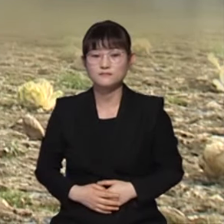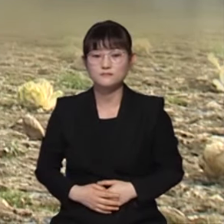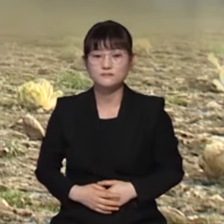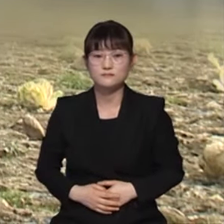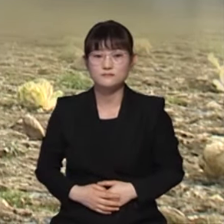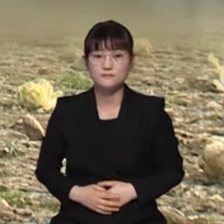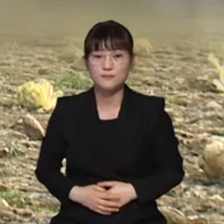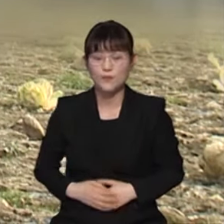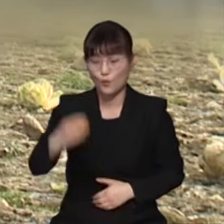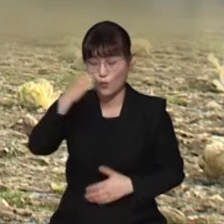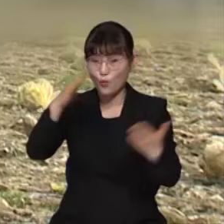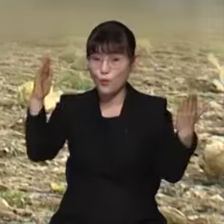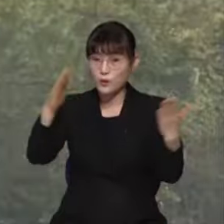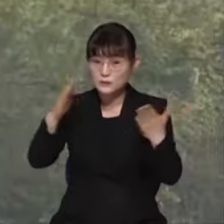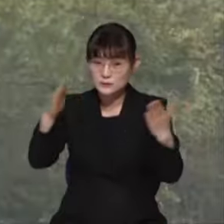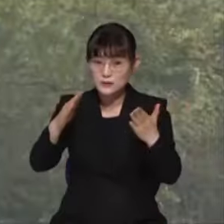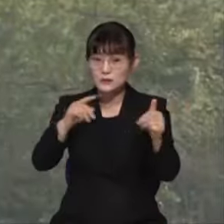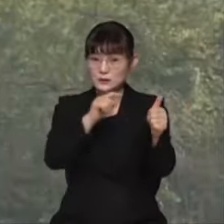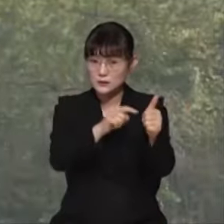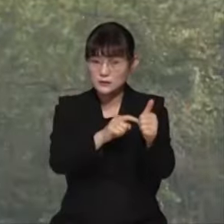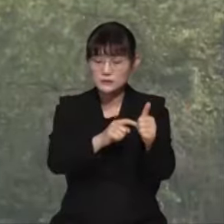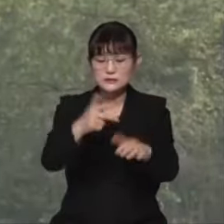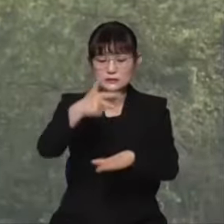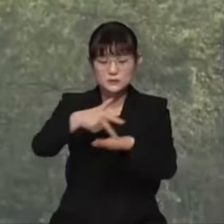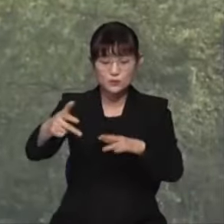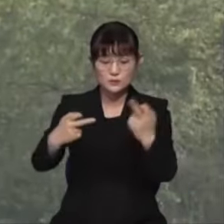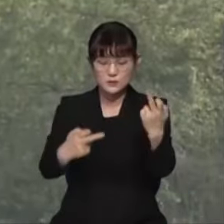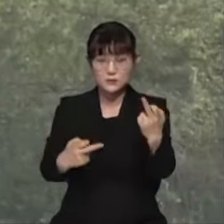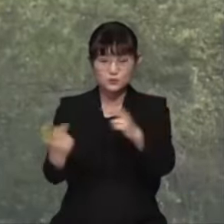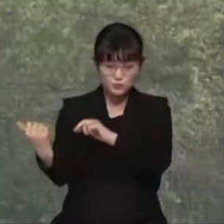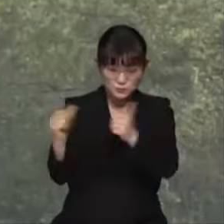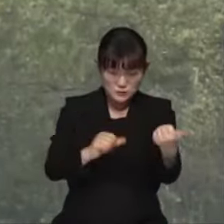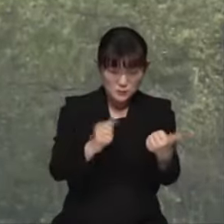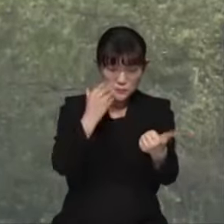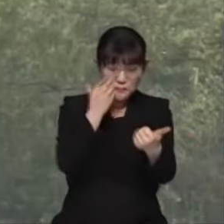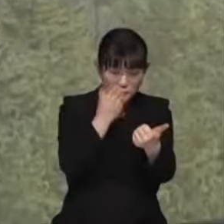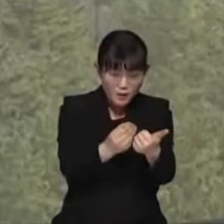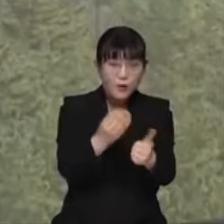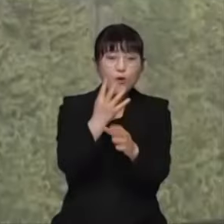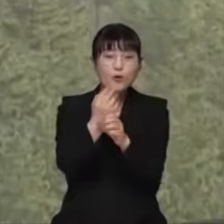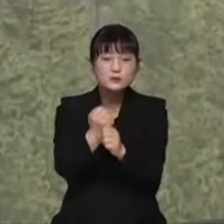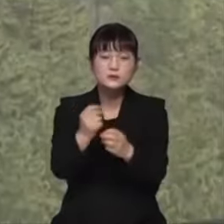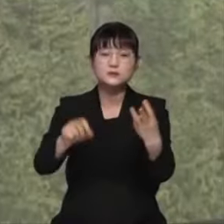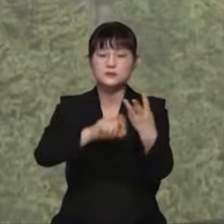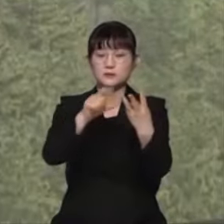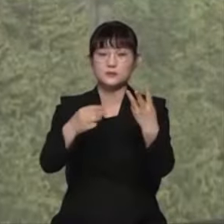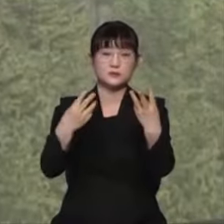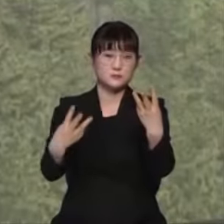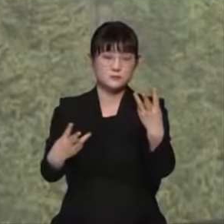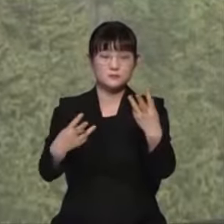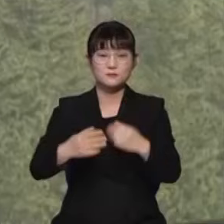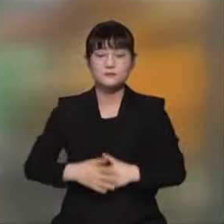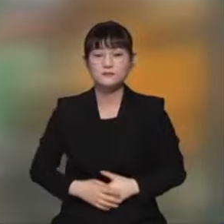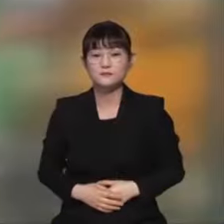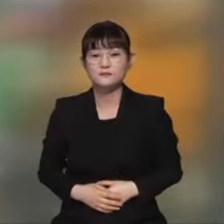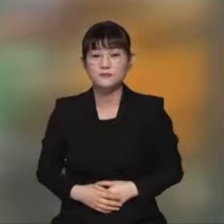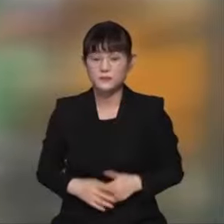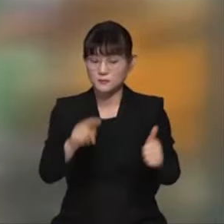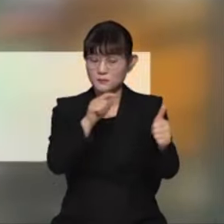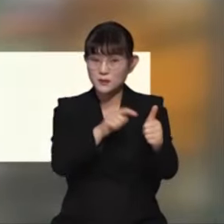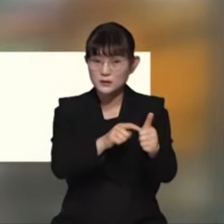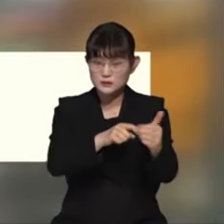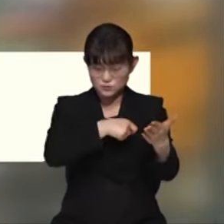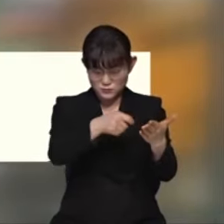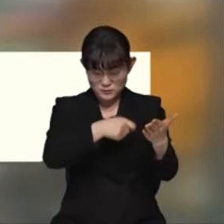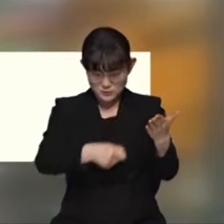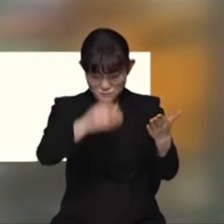고교 체육특기생인 A군이 진도의 한 야산에서 숨진 채 발견된 건 새 학기를 하루 앞둔 지난 3일. A군은